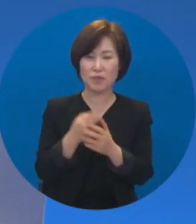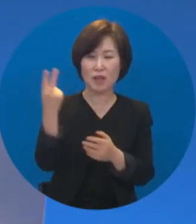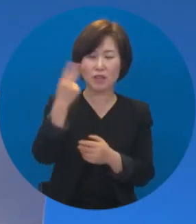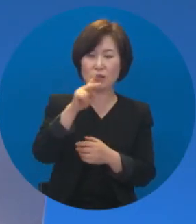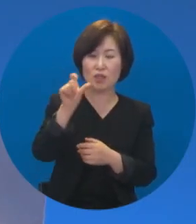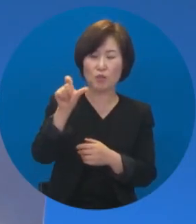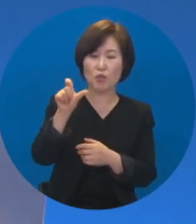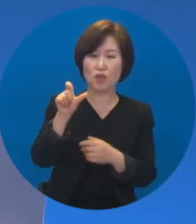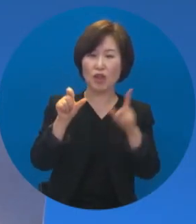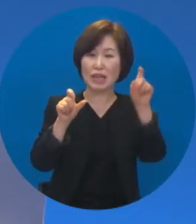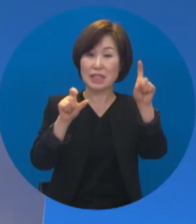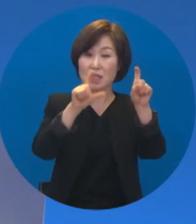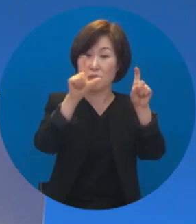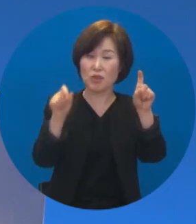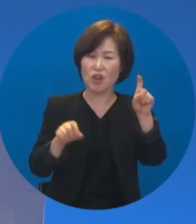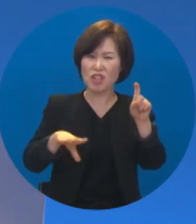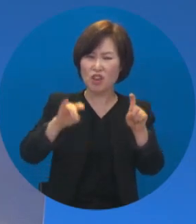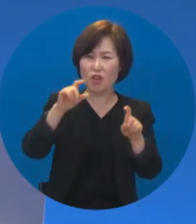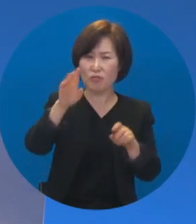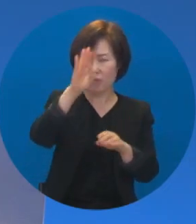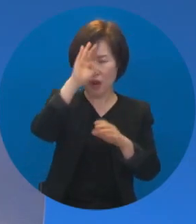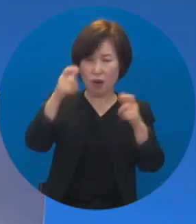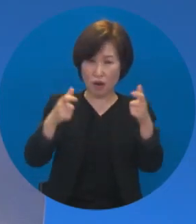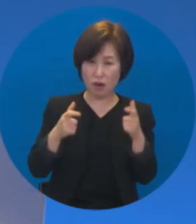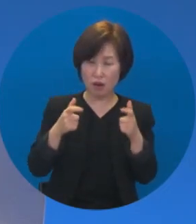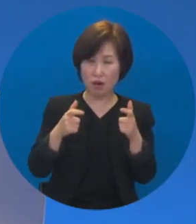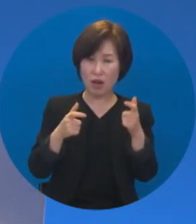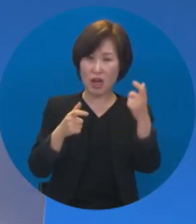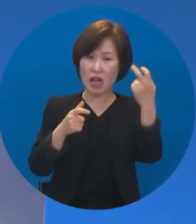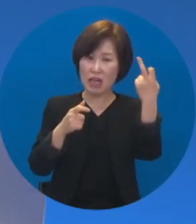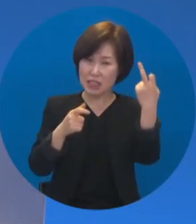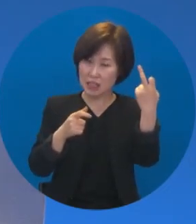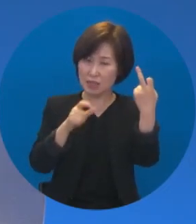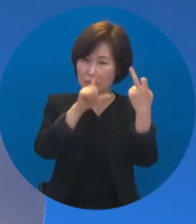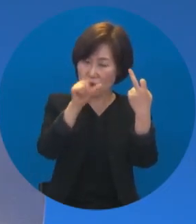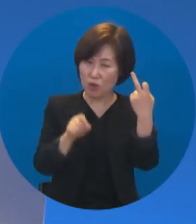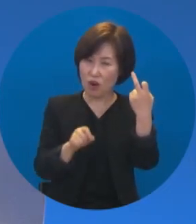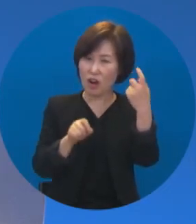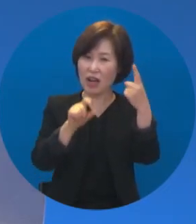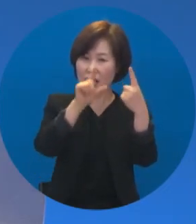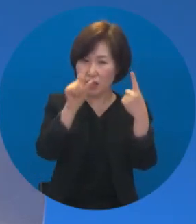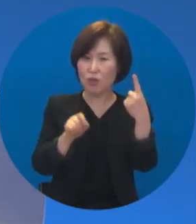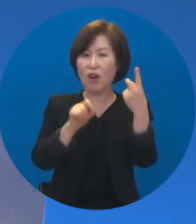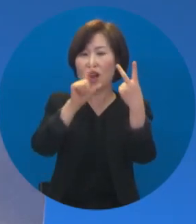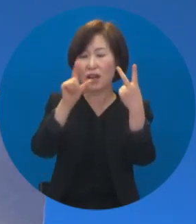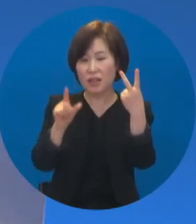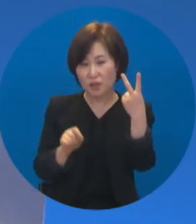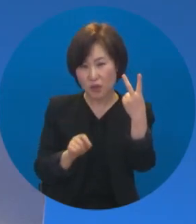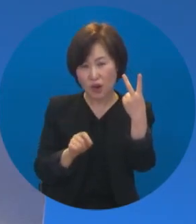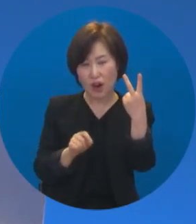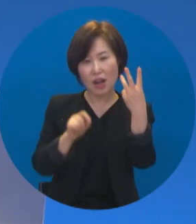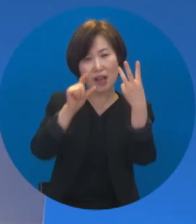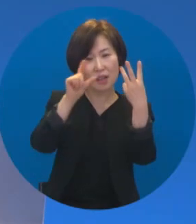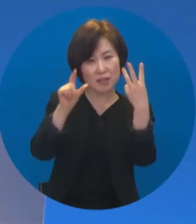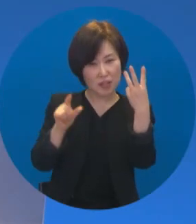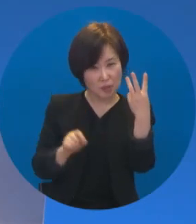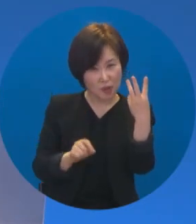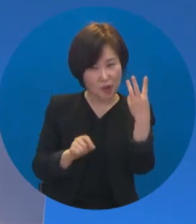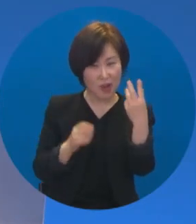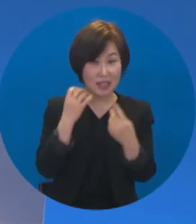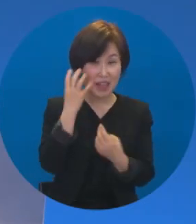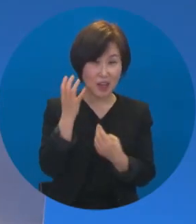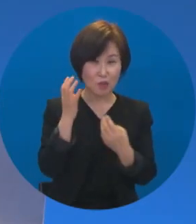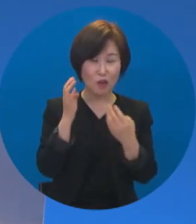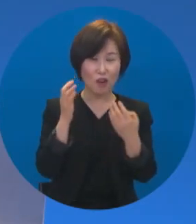2015년 11월에 처음 발견돼서 11월, 12월, 1월, 2월, 3월, 벌써 4개월